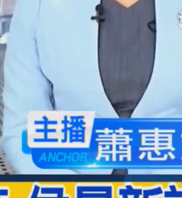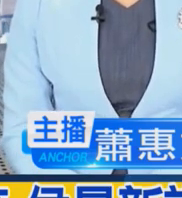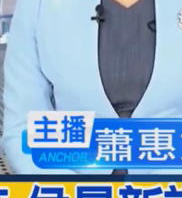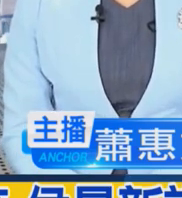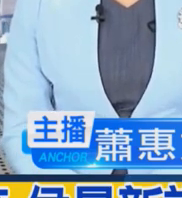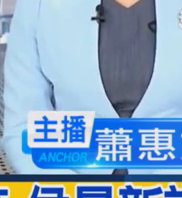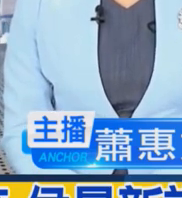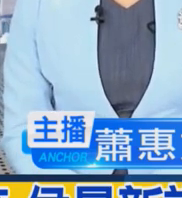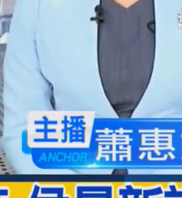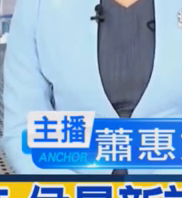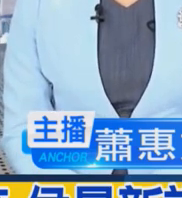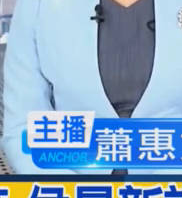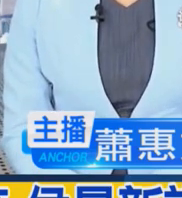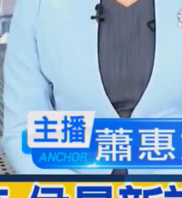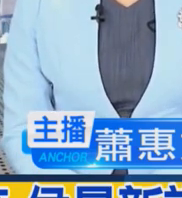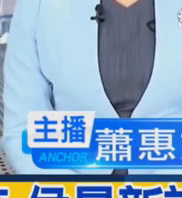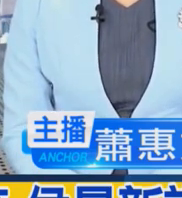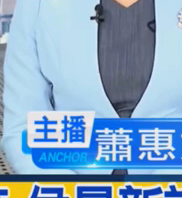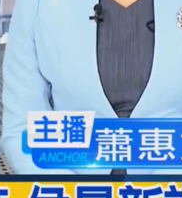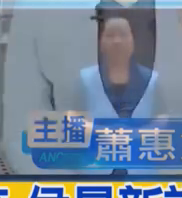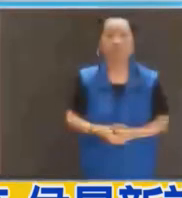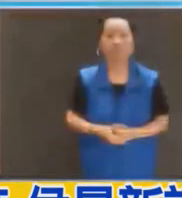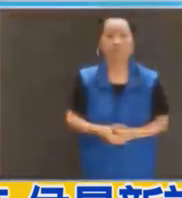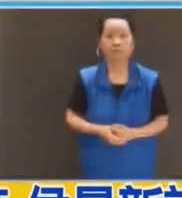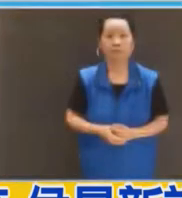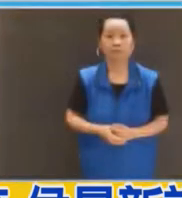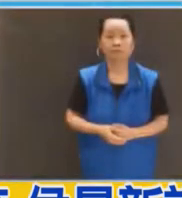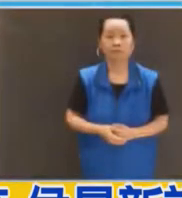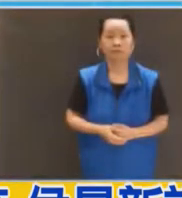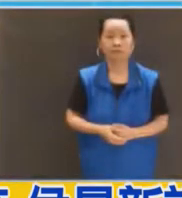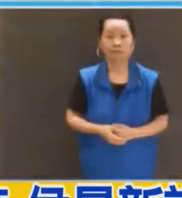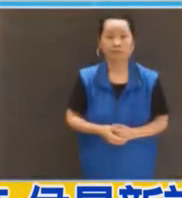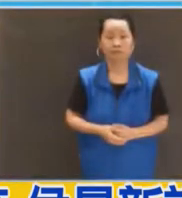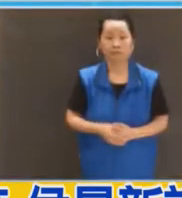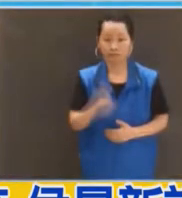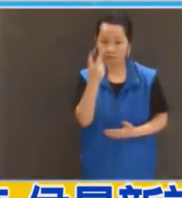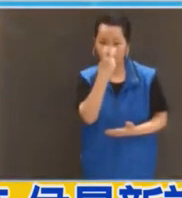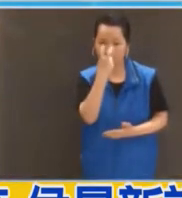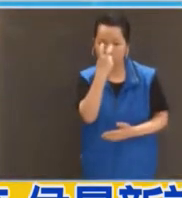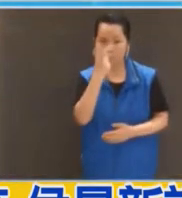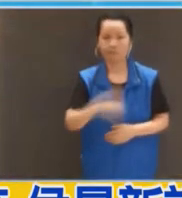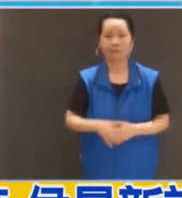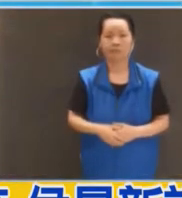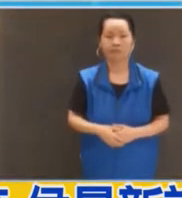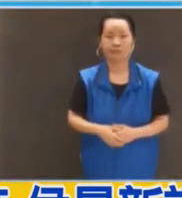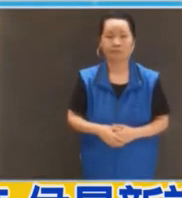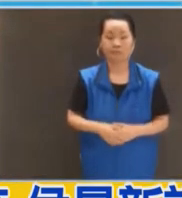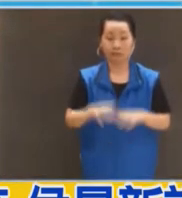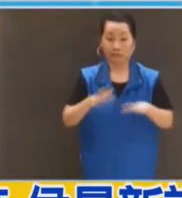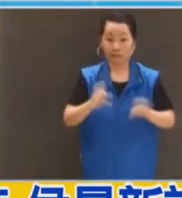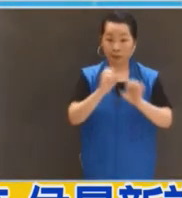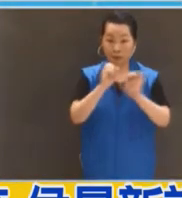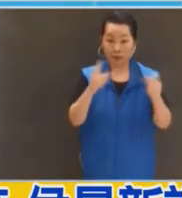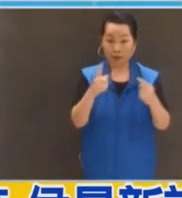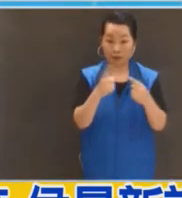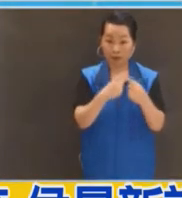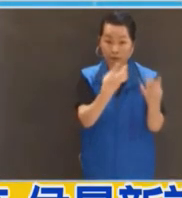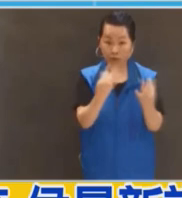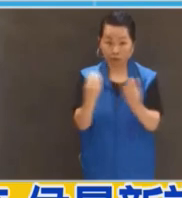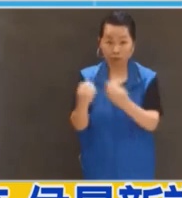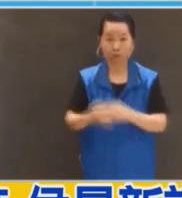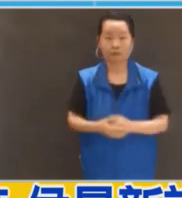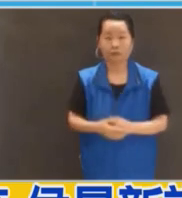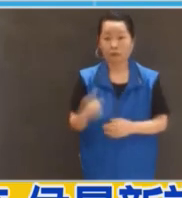实。侯友宜有说明，也带您掌握。 经过我们今天公布的数据，